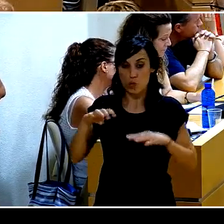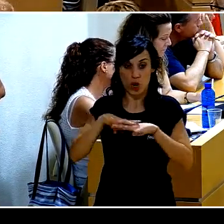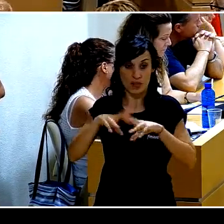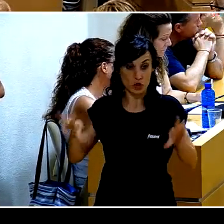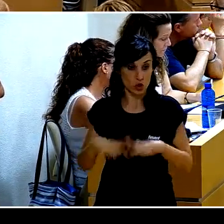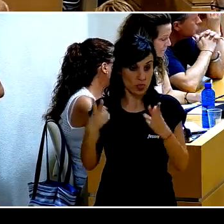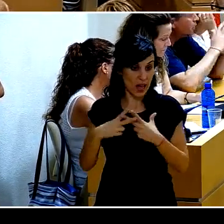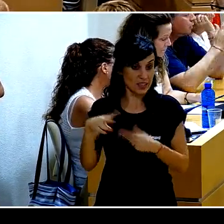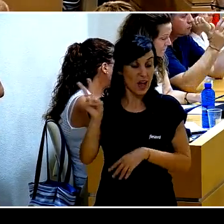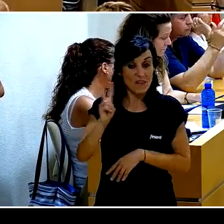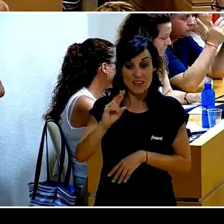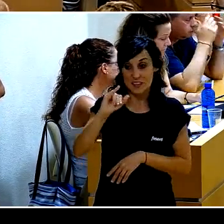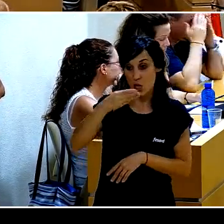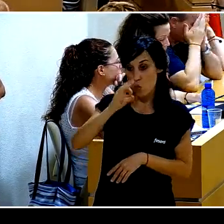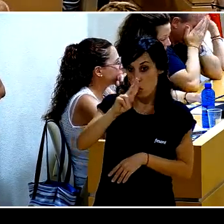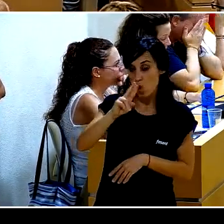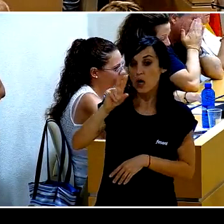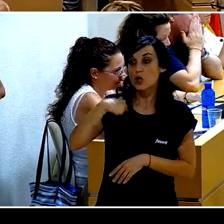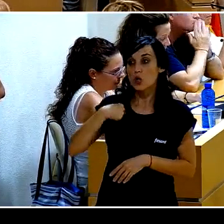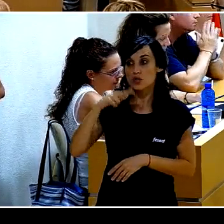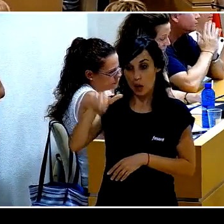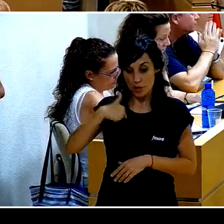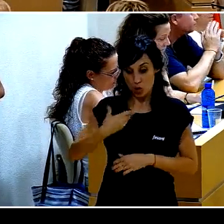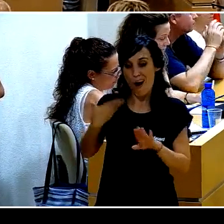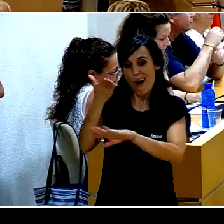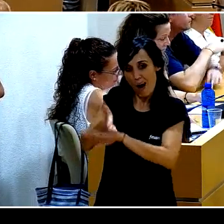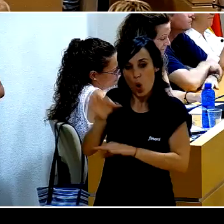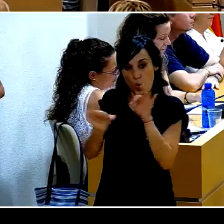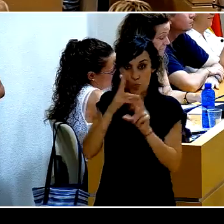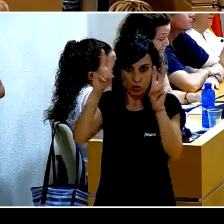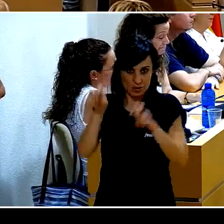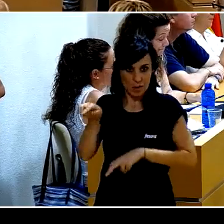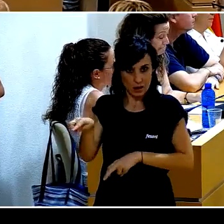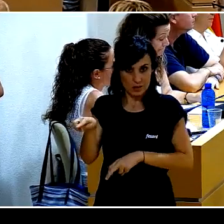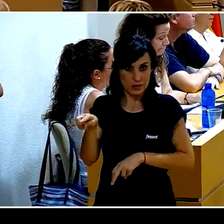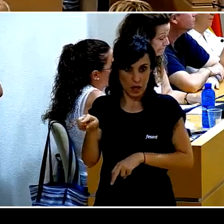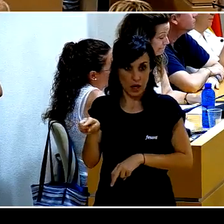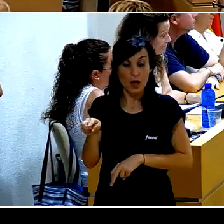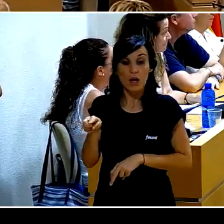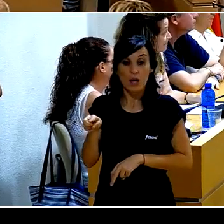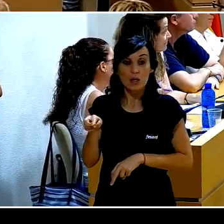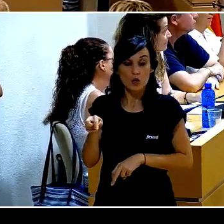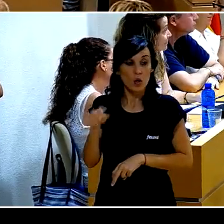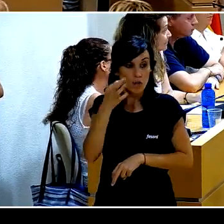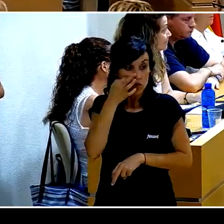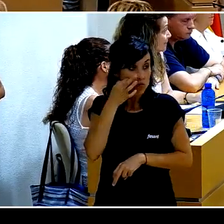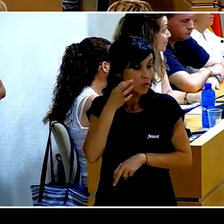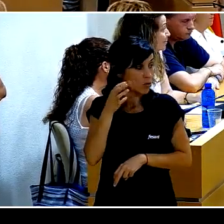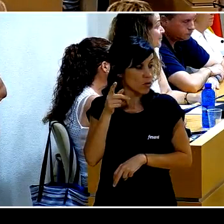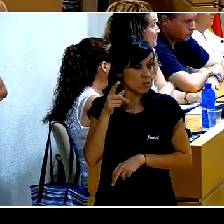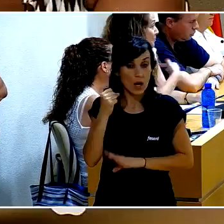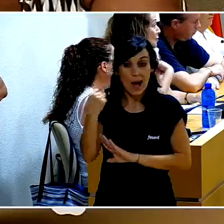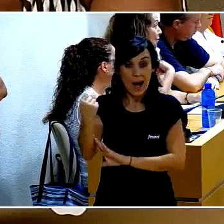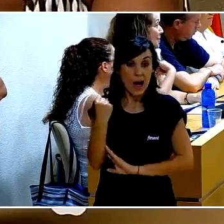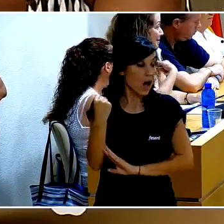senyor Vicent Ibor, i vaig tindre que anar inclús a un judici per aquesta qüestió, i no vas rebre cap recolzament